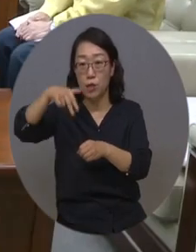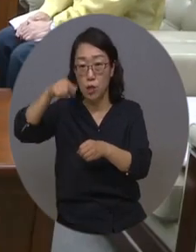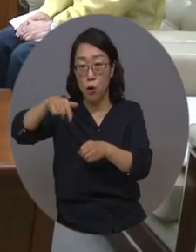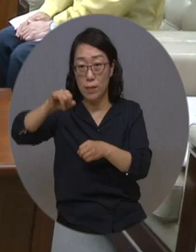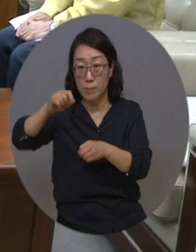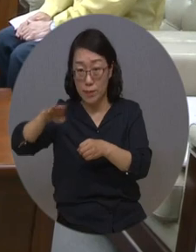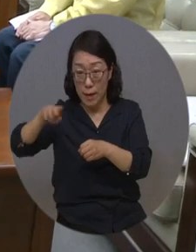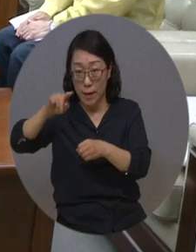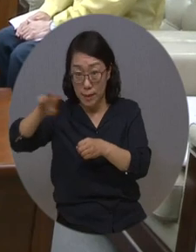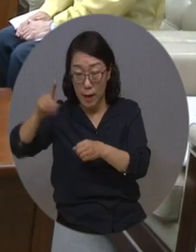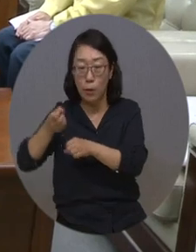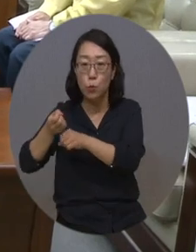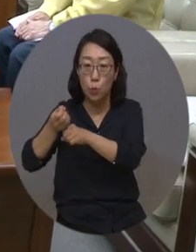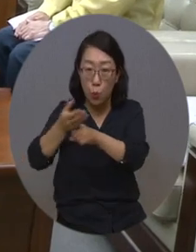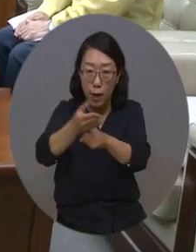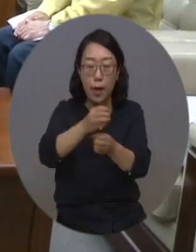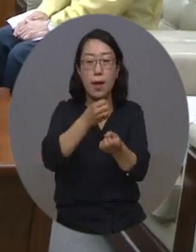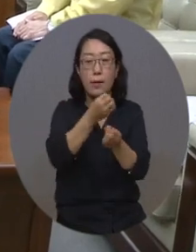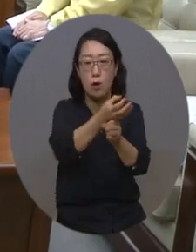주민들에게 전달할 예정입니다